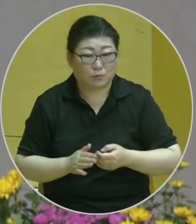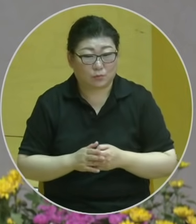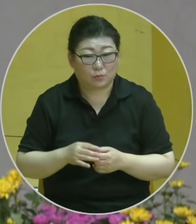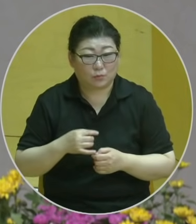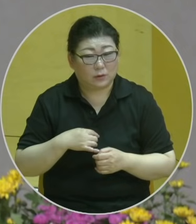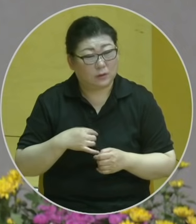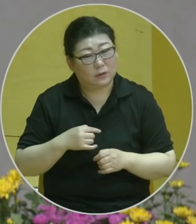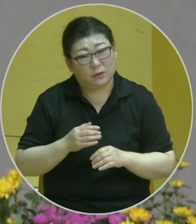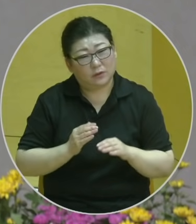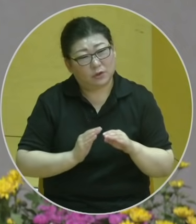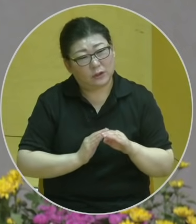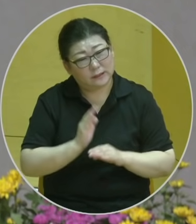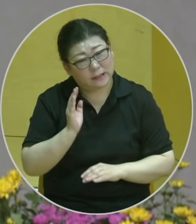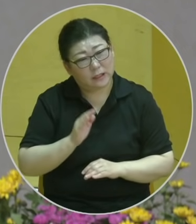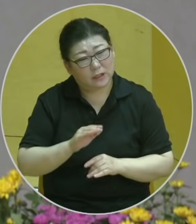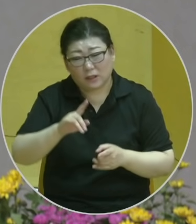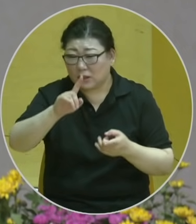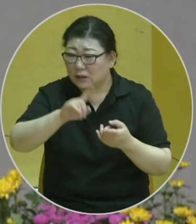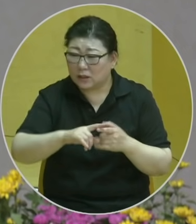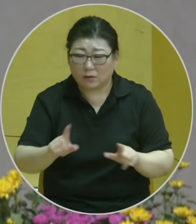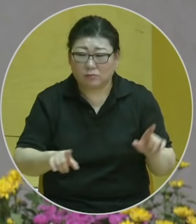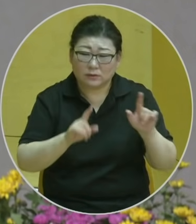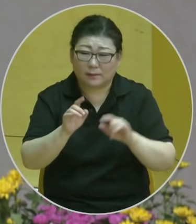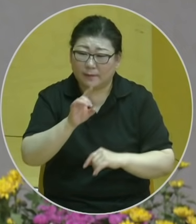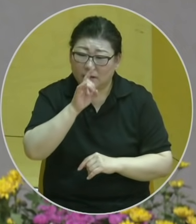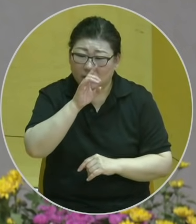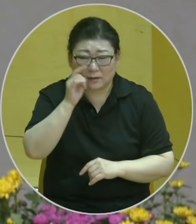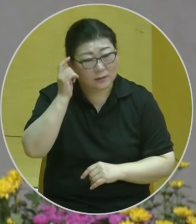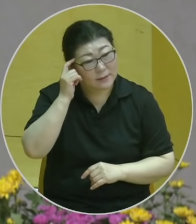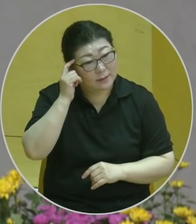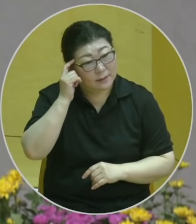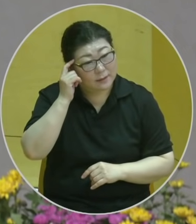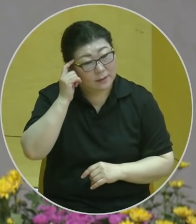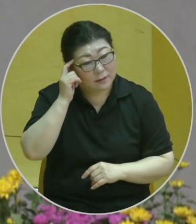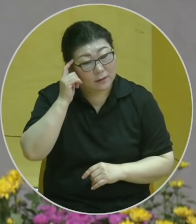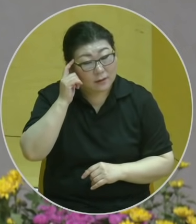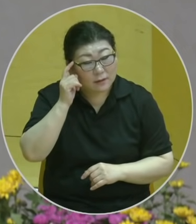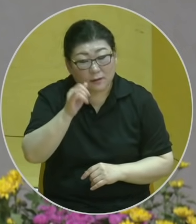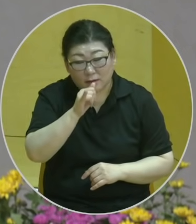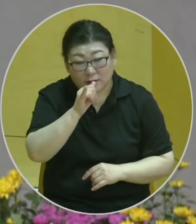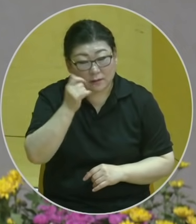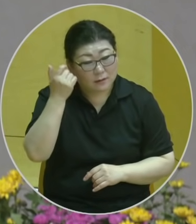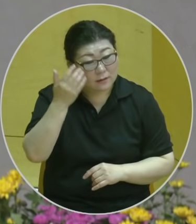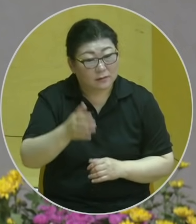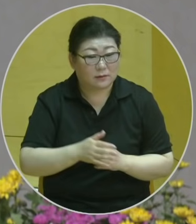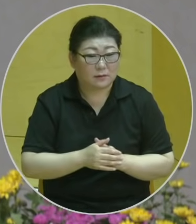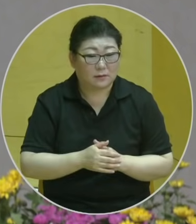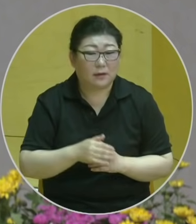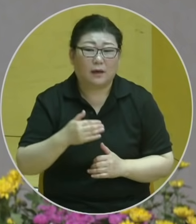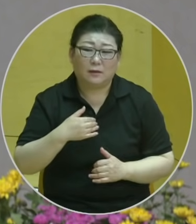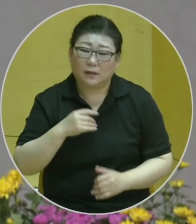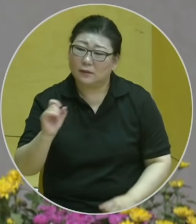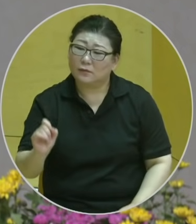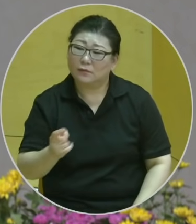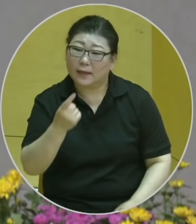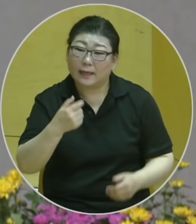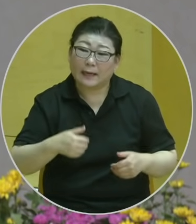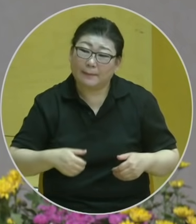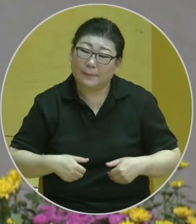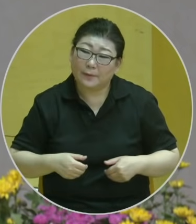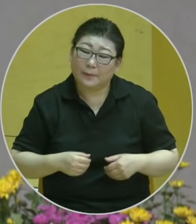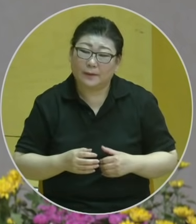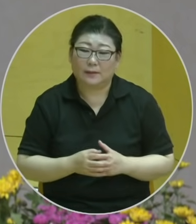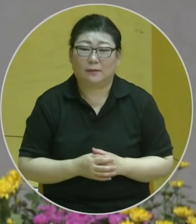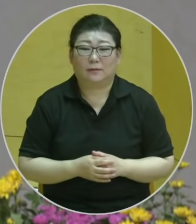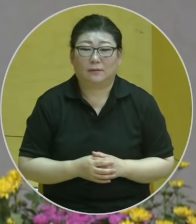이상 이대로 살아서는 안 되겠다는 생각을 혹시 갖고 계십니까? 나도 어떤 계기가 주어져야